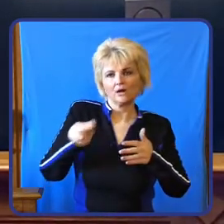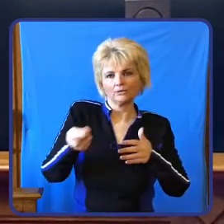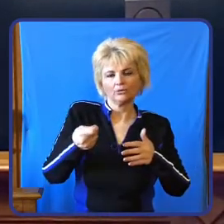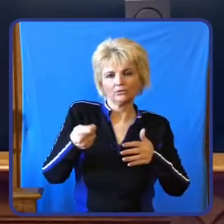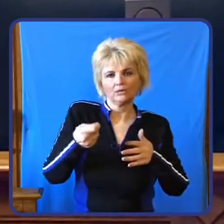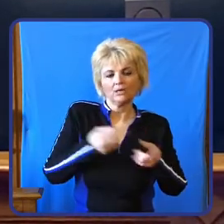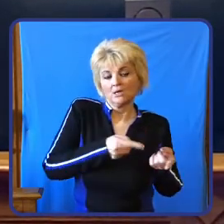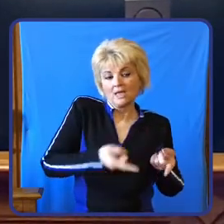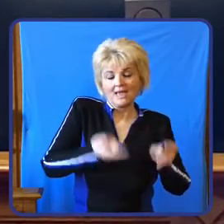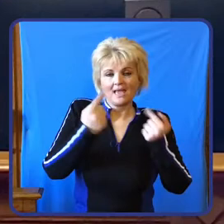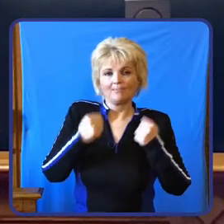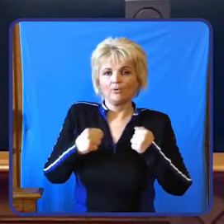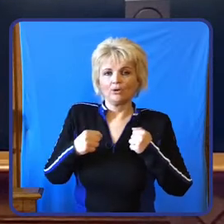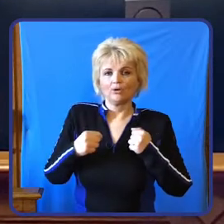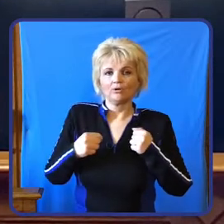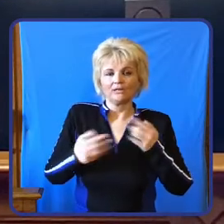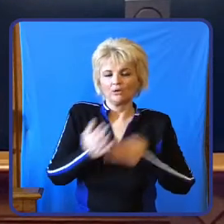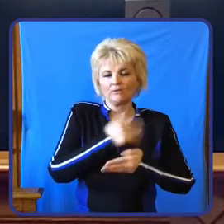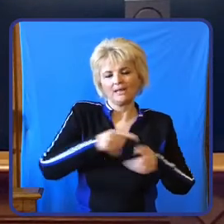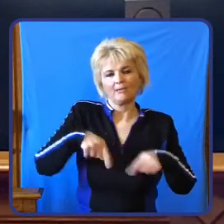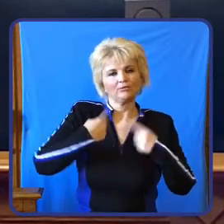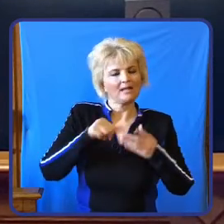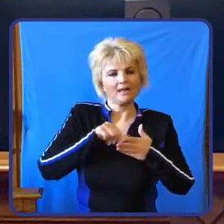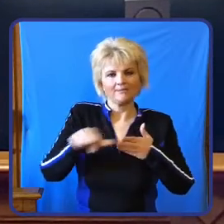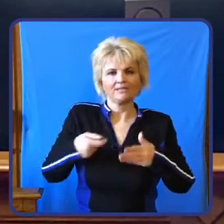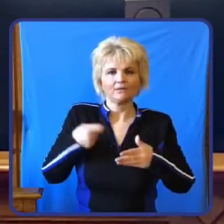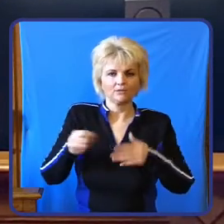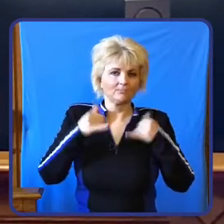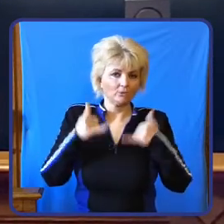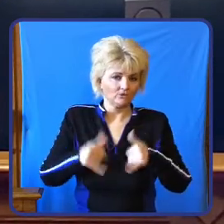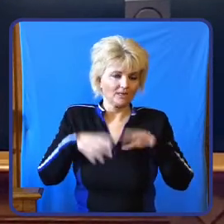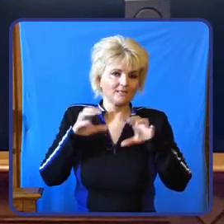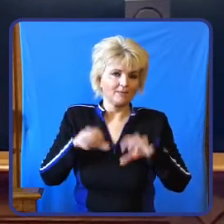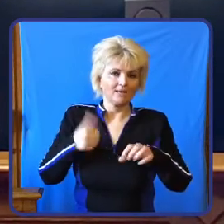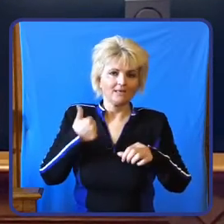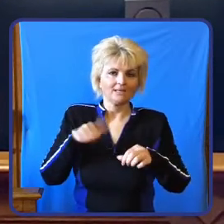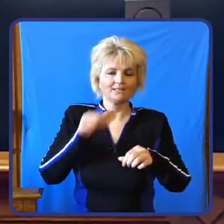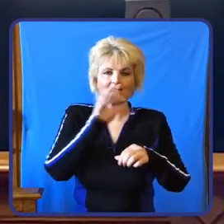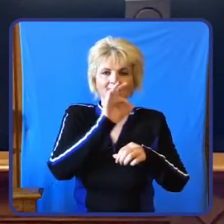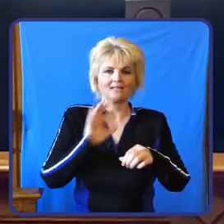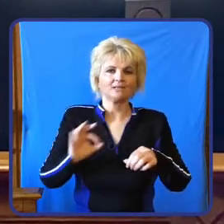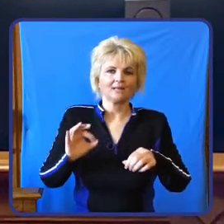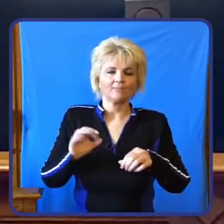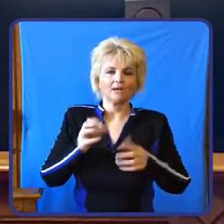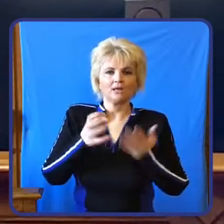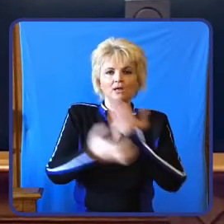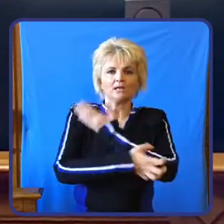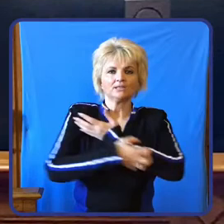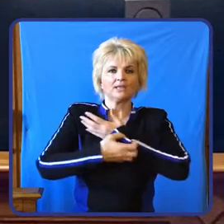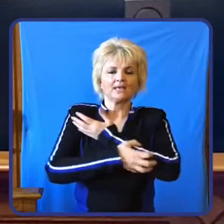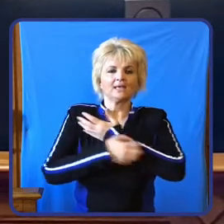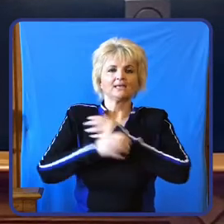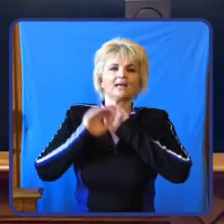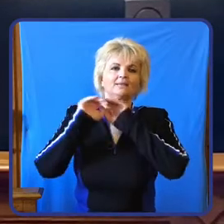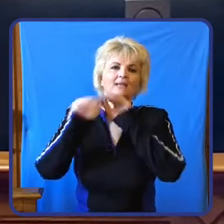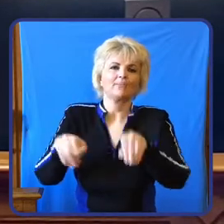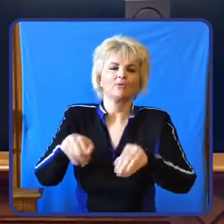ebből való jövedelme után, az most tegye meg azt, hogy ezt a 100%-ban a szegények támogatására